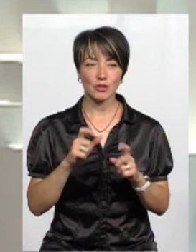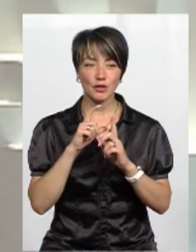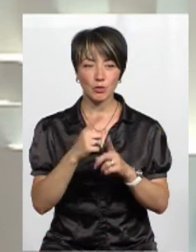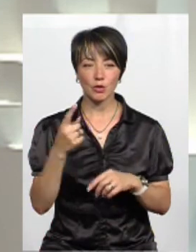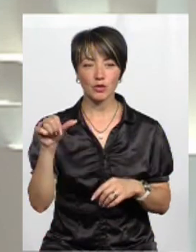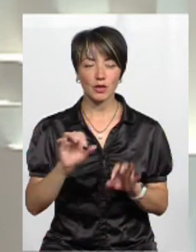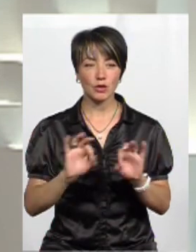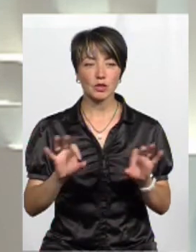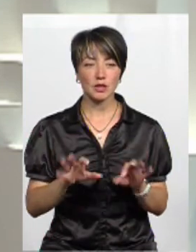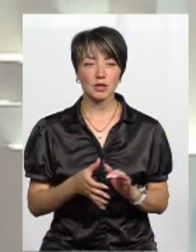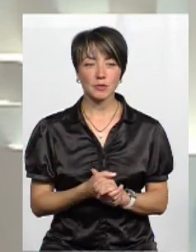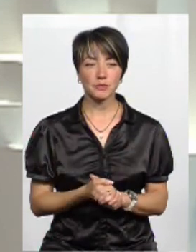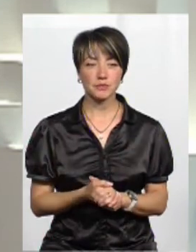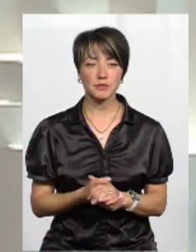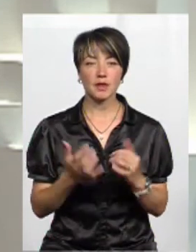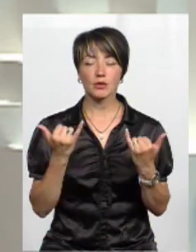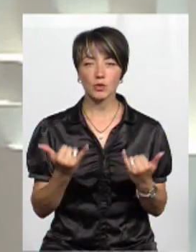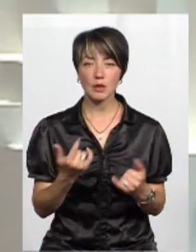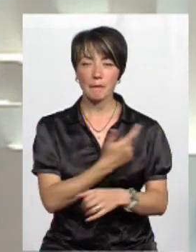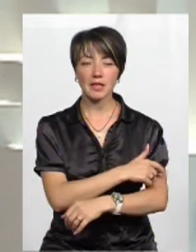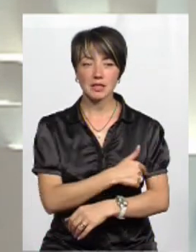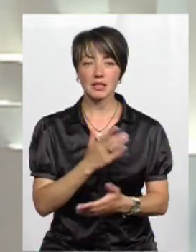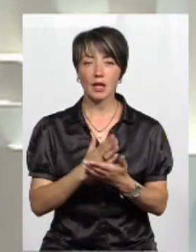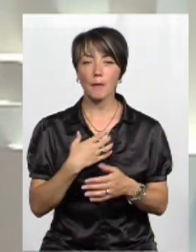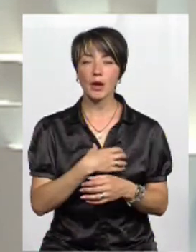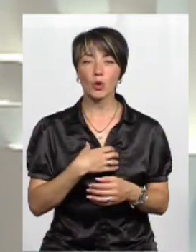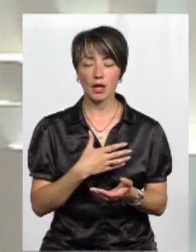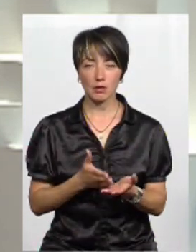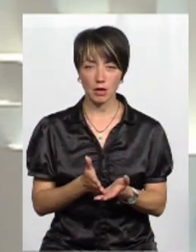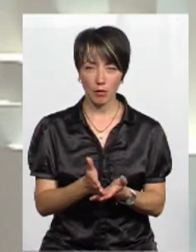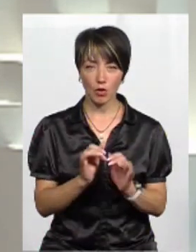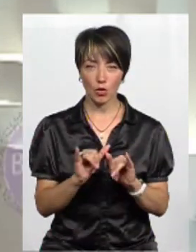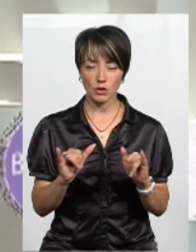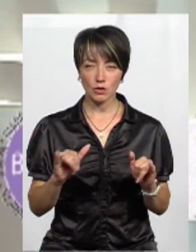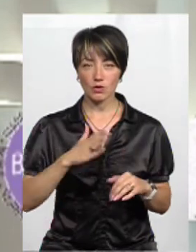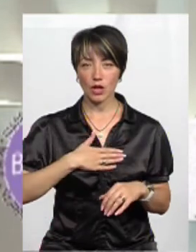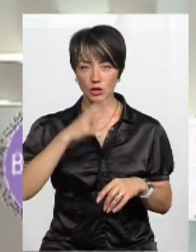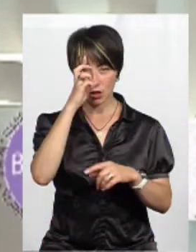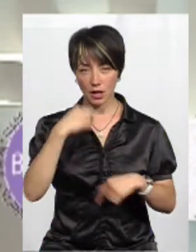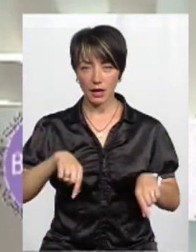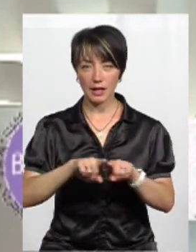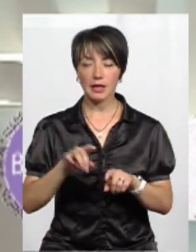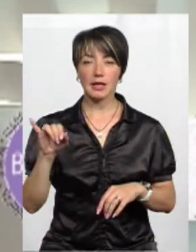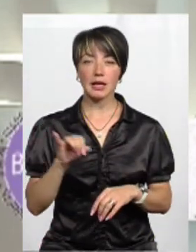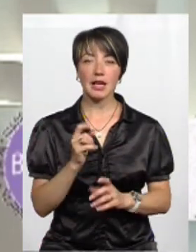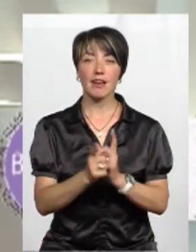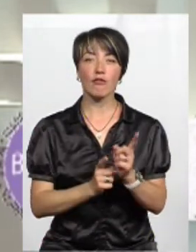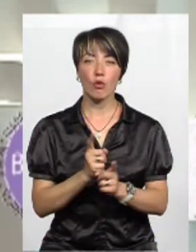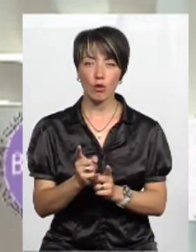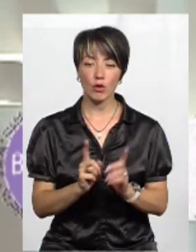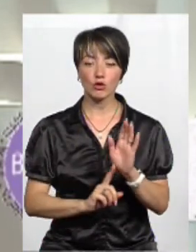якраз хвилину розказати про це. Ви знаєте, що на сьогодні медицина є пріоритетним напрямком розвитку в нашій країні, і вже